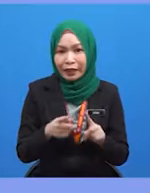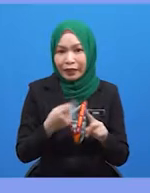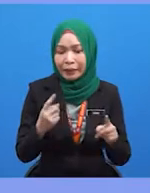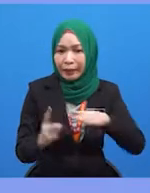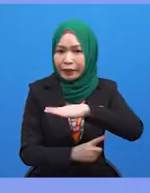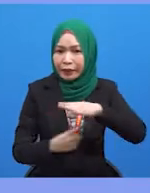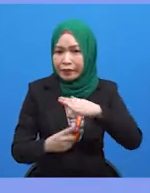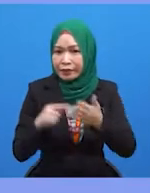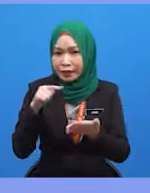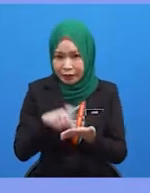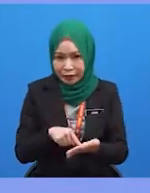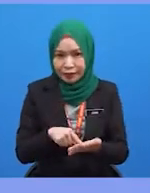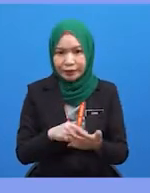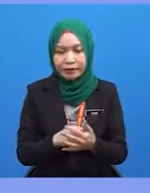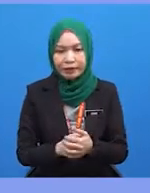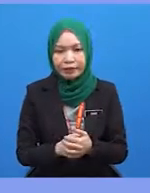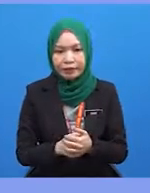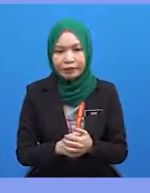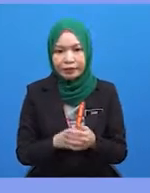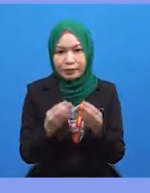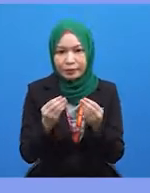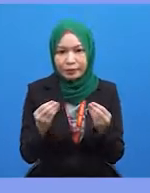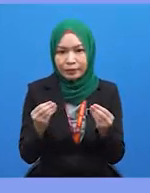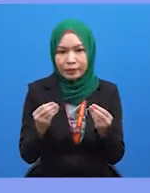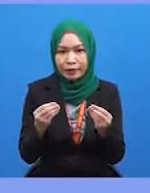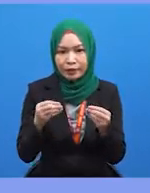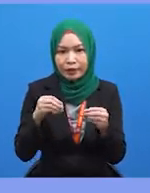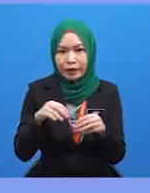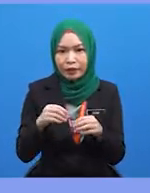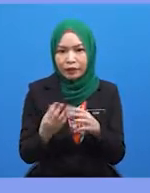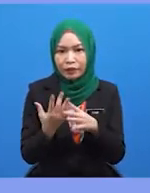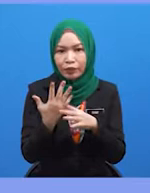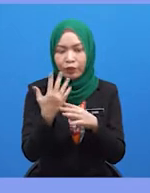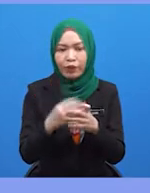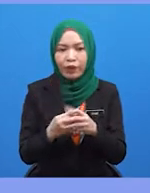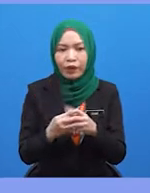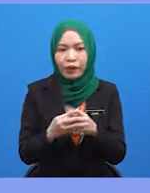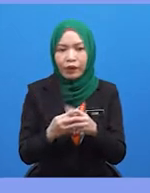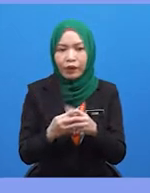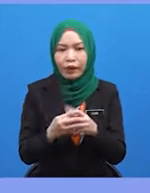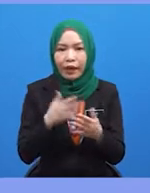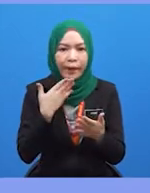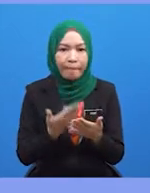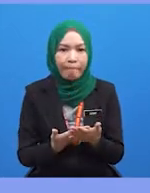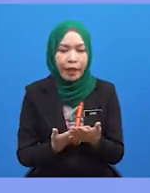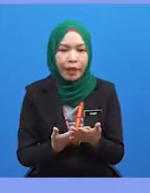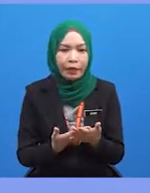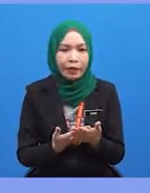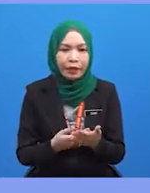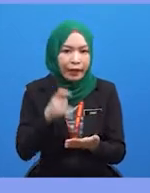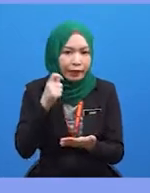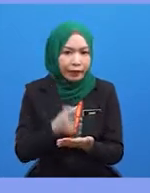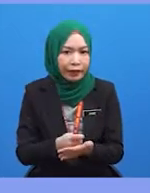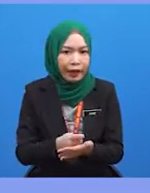Melalui dasar ini, benih tumbuhan yang lebih bermutu dan tahan serangan